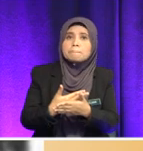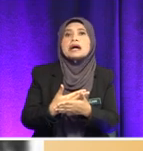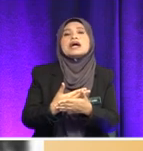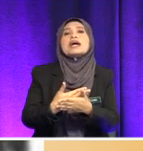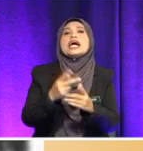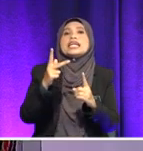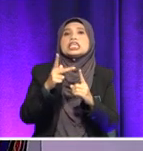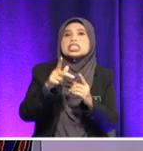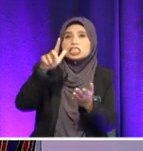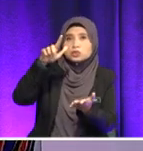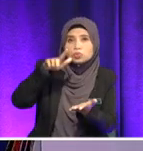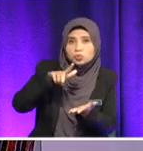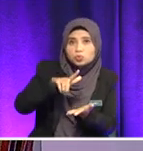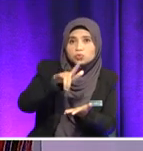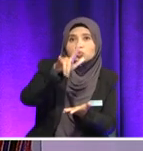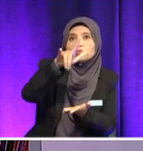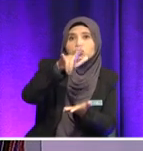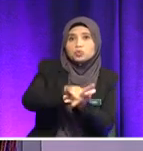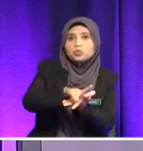sampai akhirnya